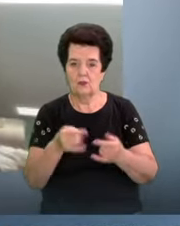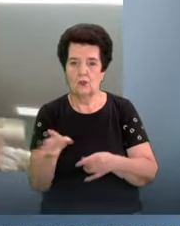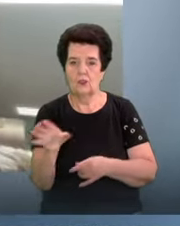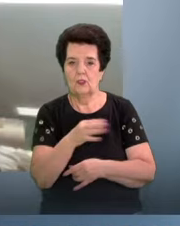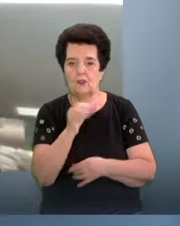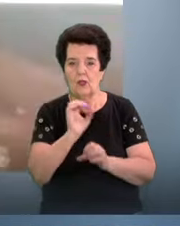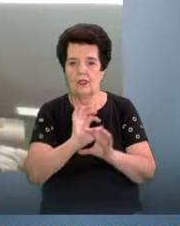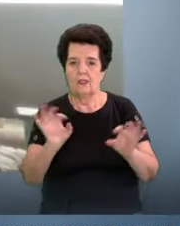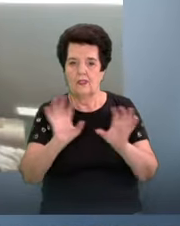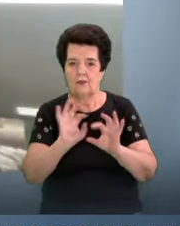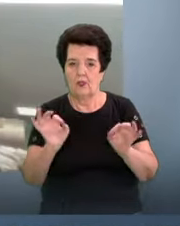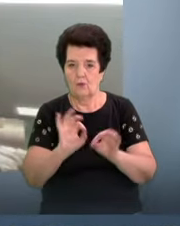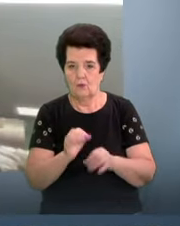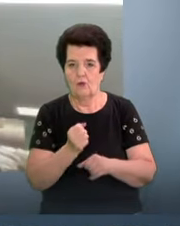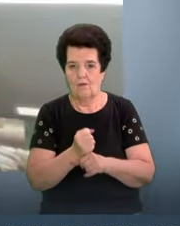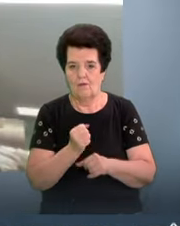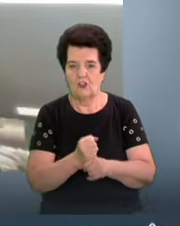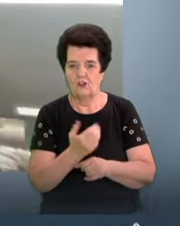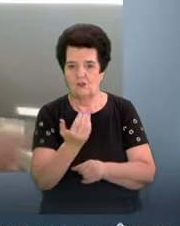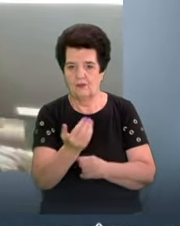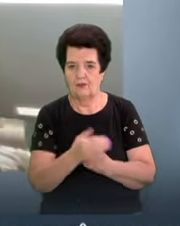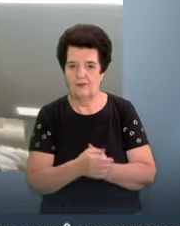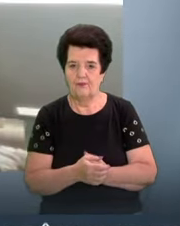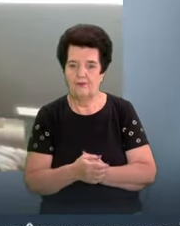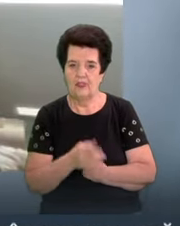de interviuri pentru a permite înțelegerea